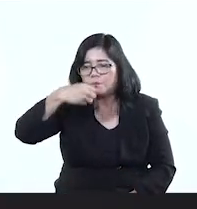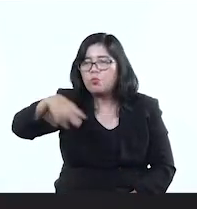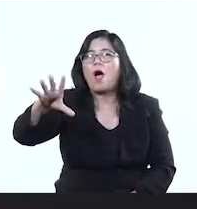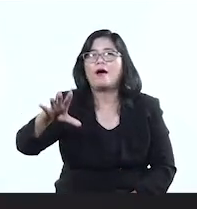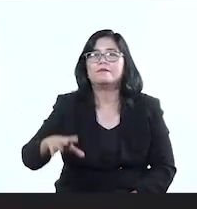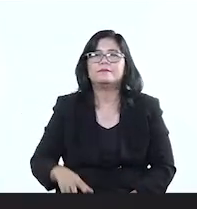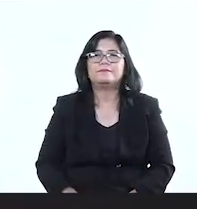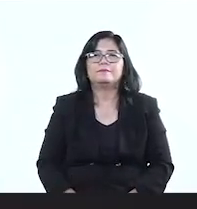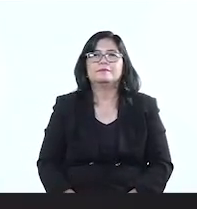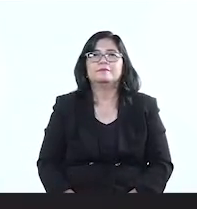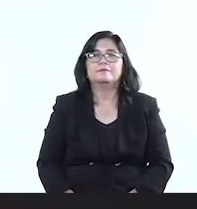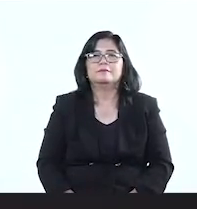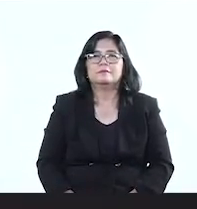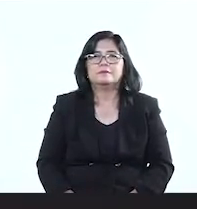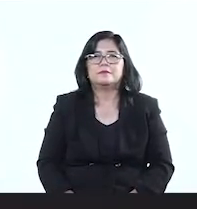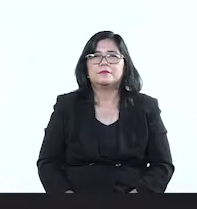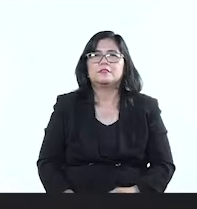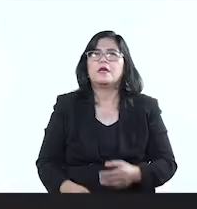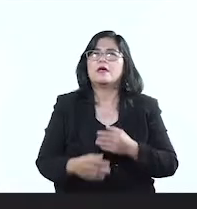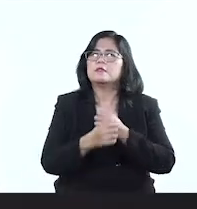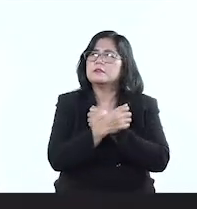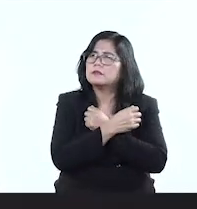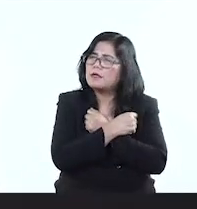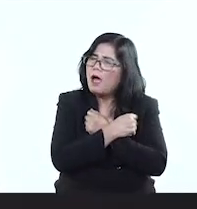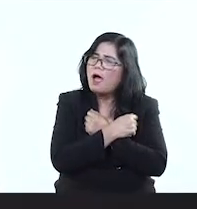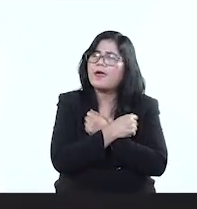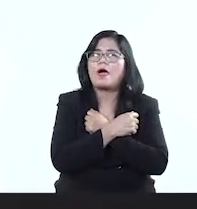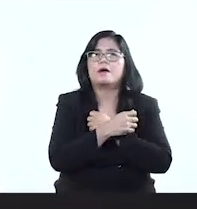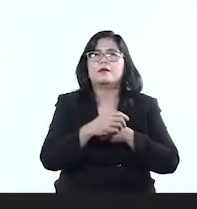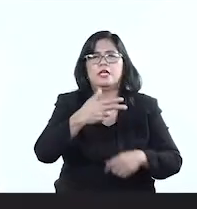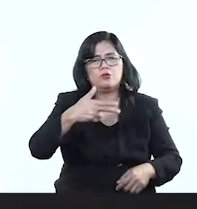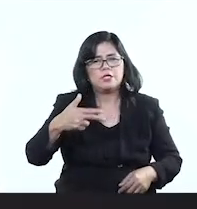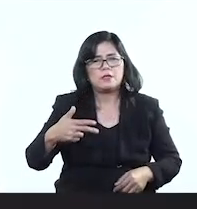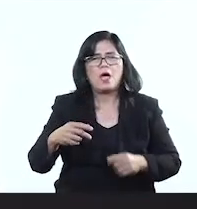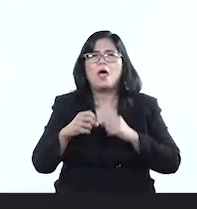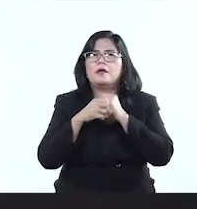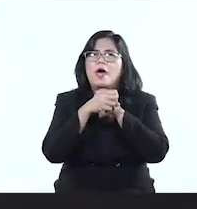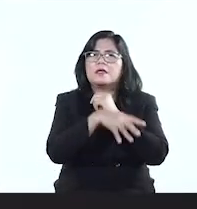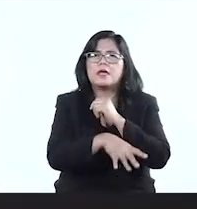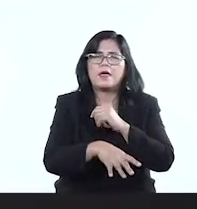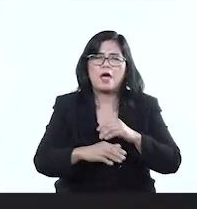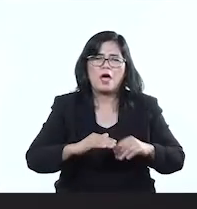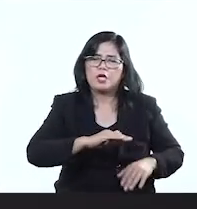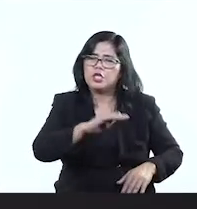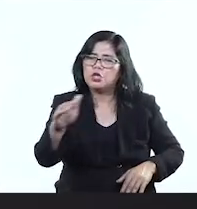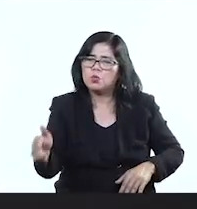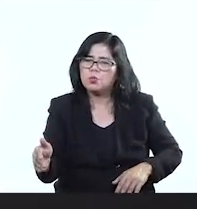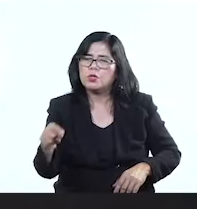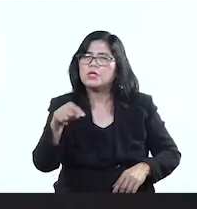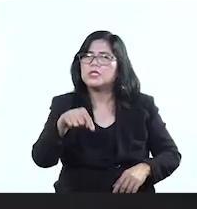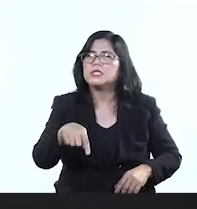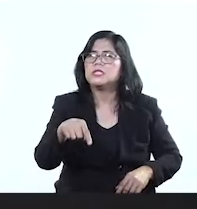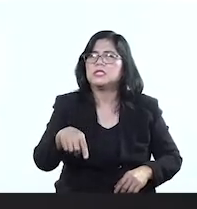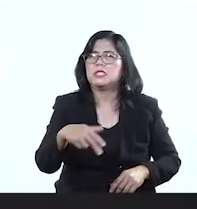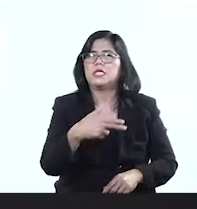berbeda Hai sayap lahir di bangsa ini jarang saya tertumpah di bangsa ini saya akan dikubur kembali di tanah bangsa ini